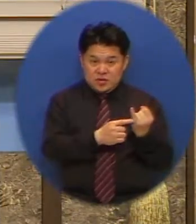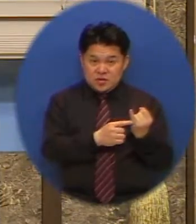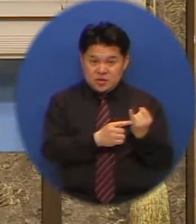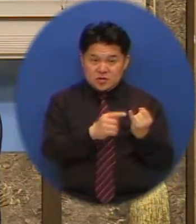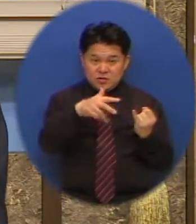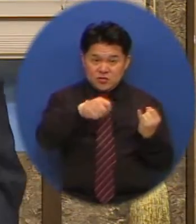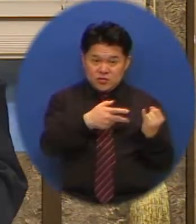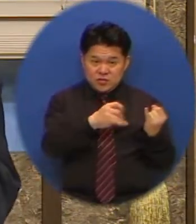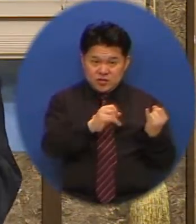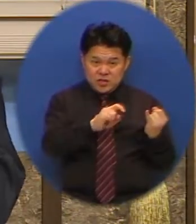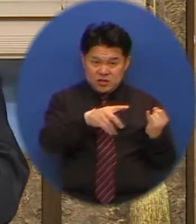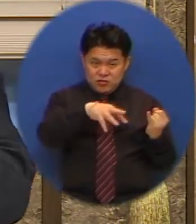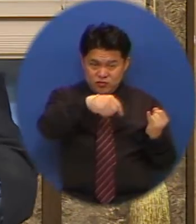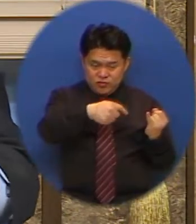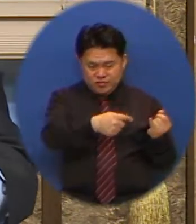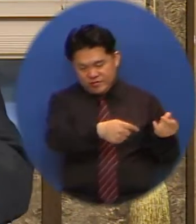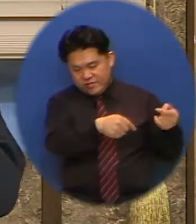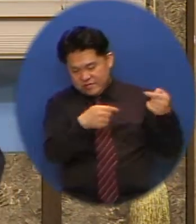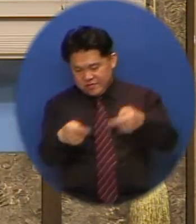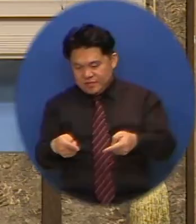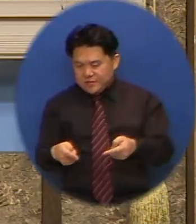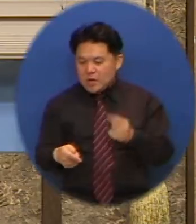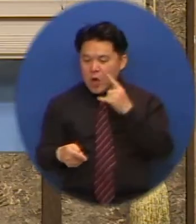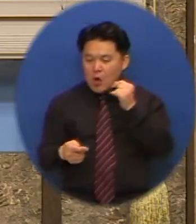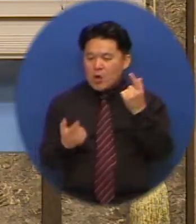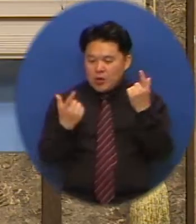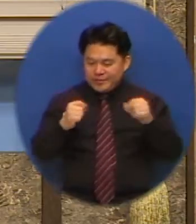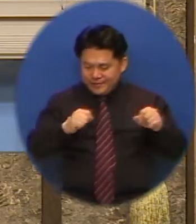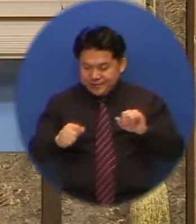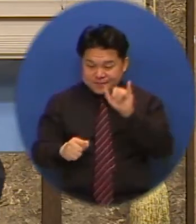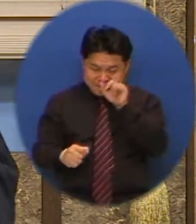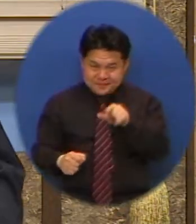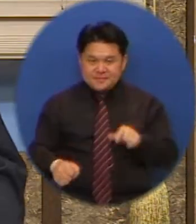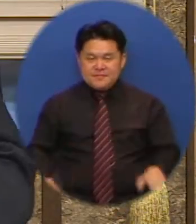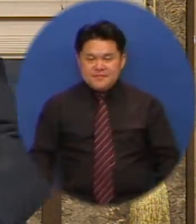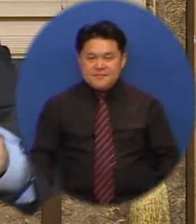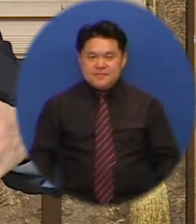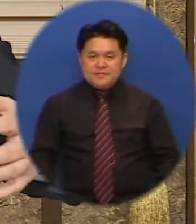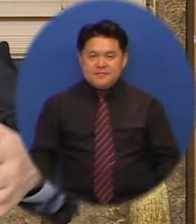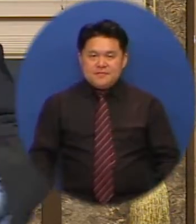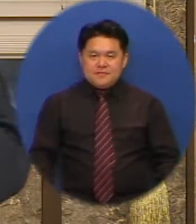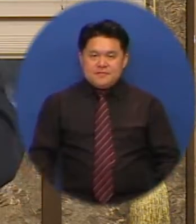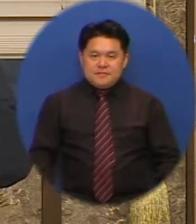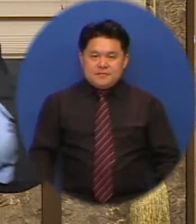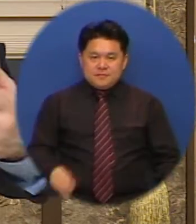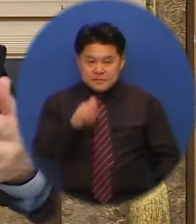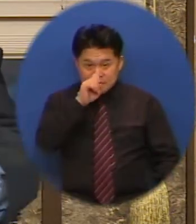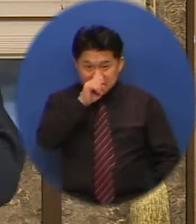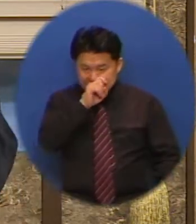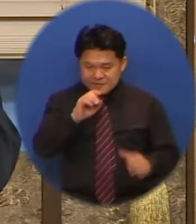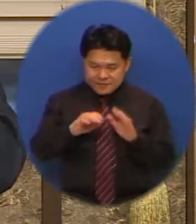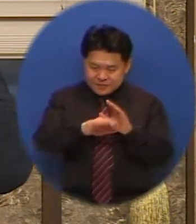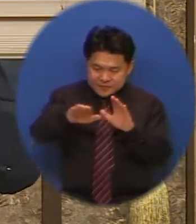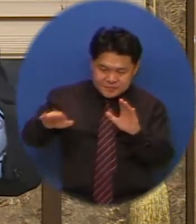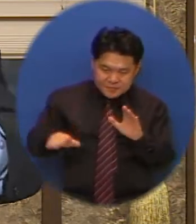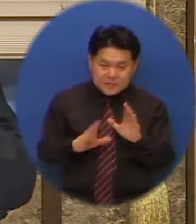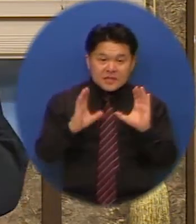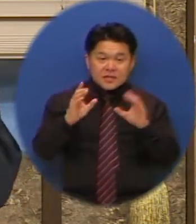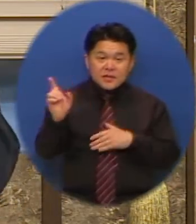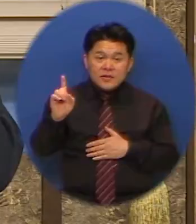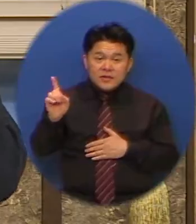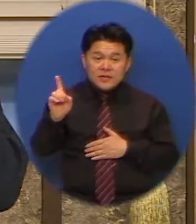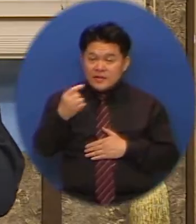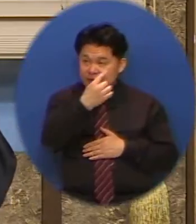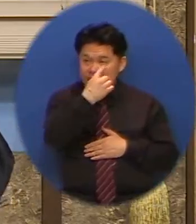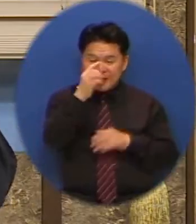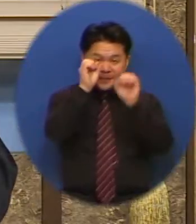여주인공이 네. 나타나서 애들한테 이제 어머니 역할을 하죠. 예. 어머니 역할. 그러니까 이제 그 가정이 이제 애들들